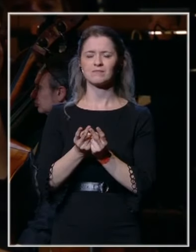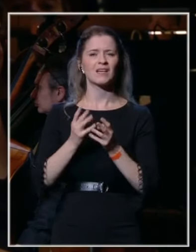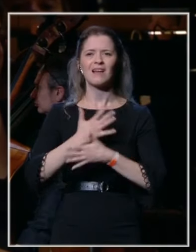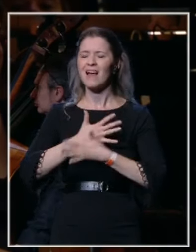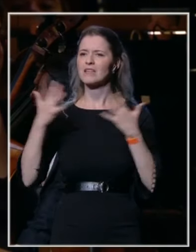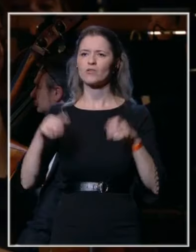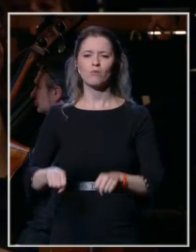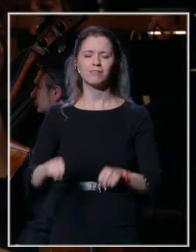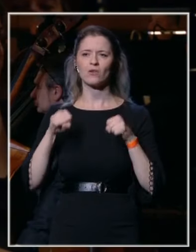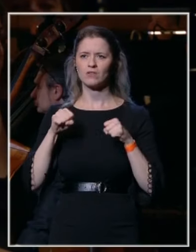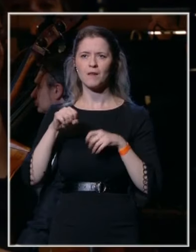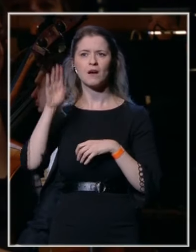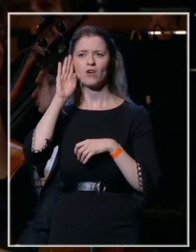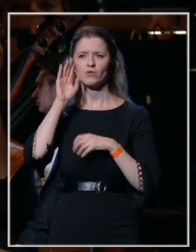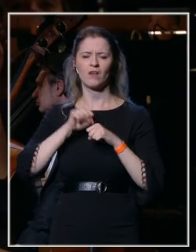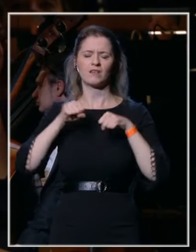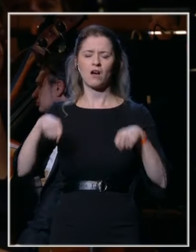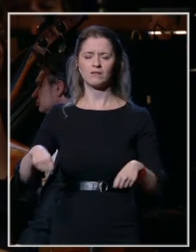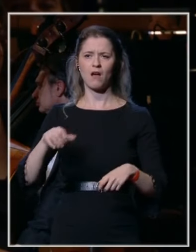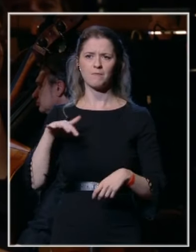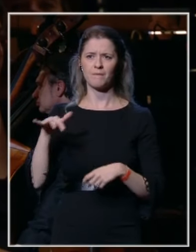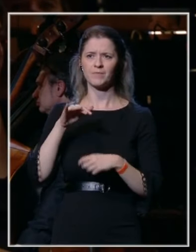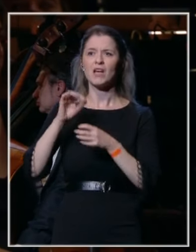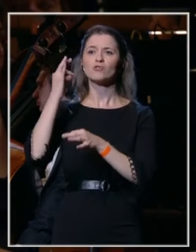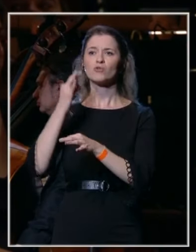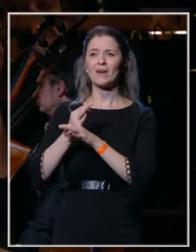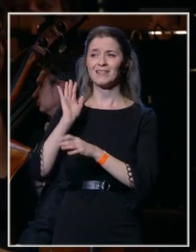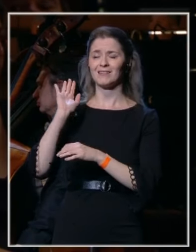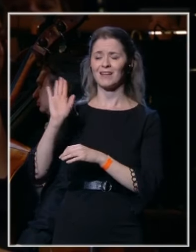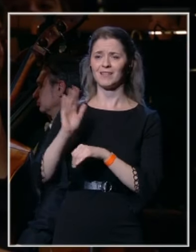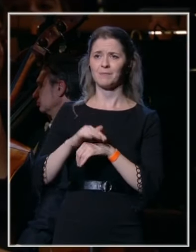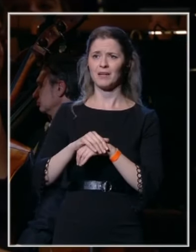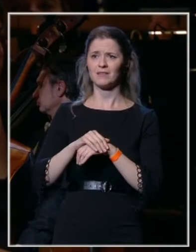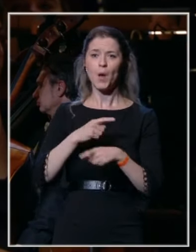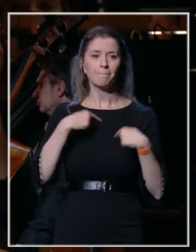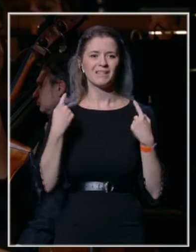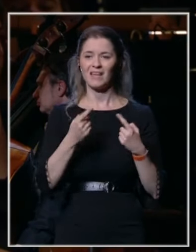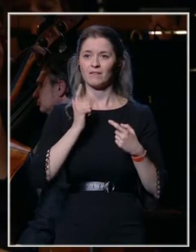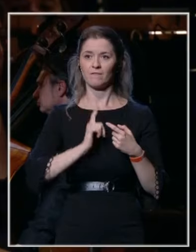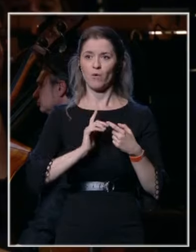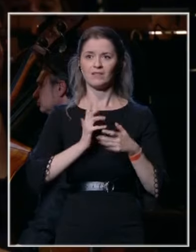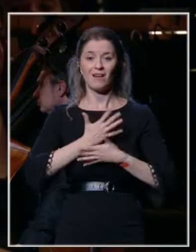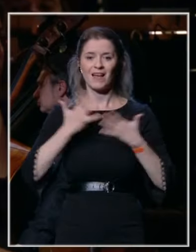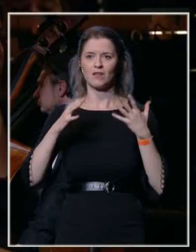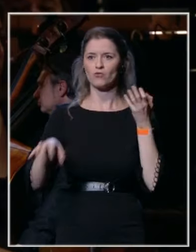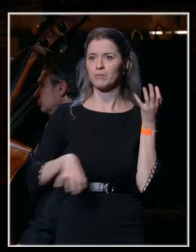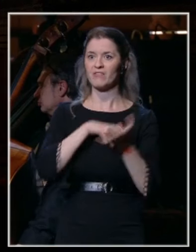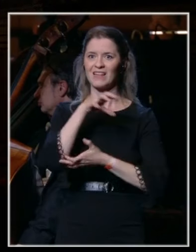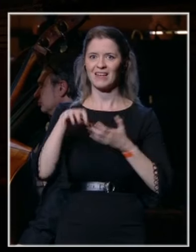katonai hatalma történetében, a miénk volt a legnagyobb horderejű felkelés és